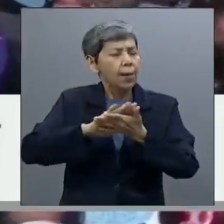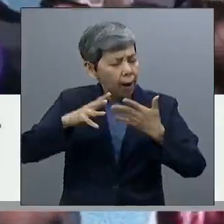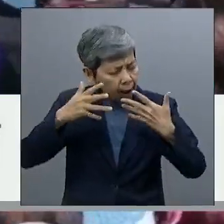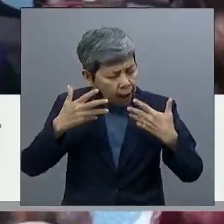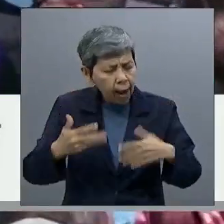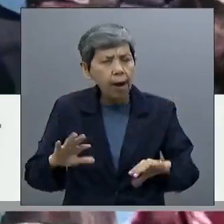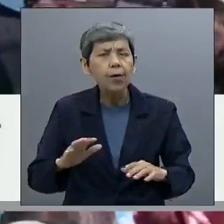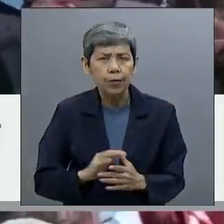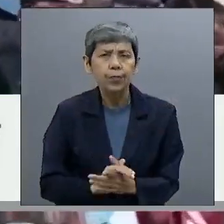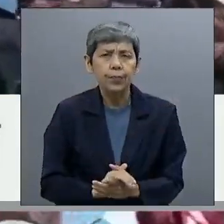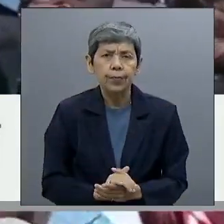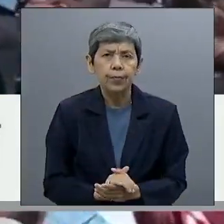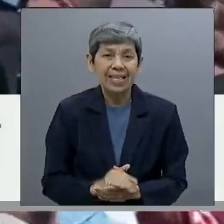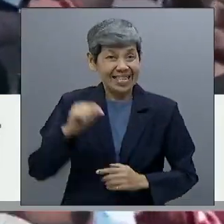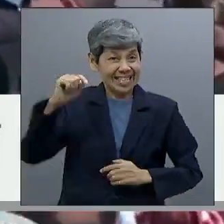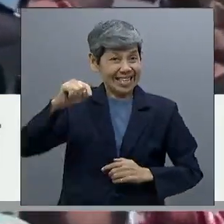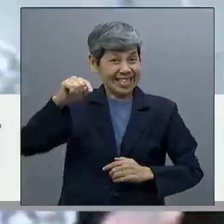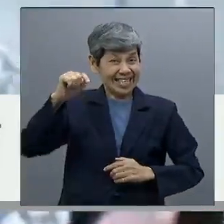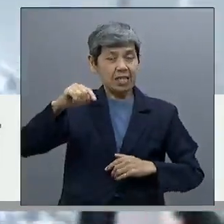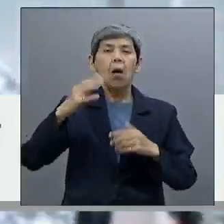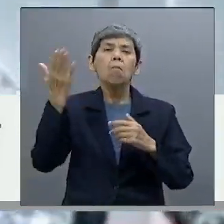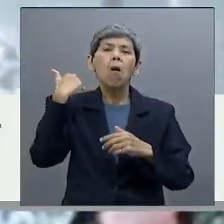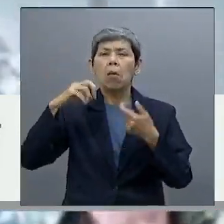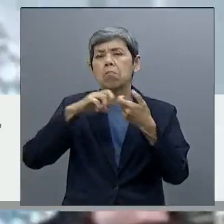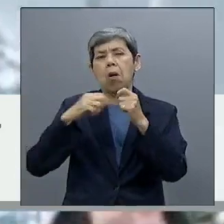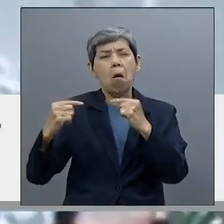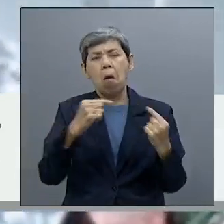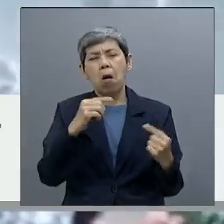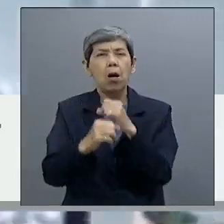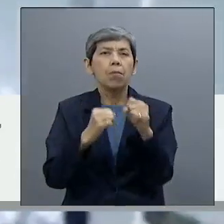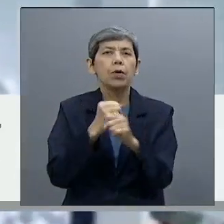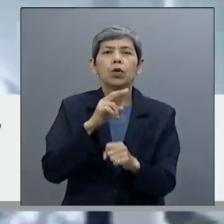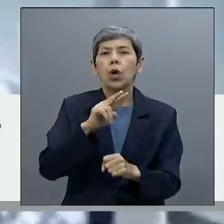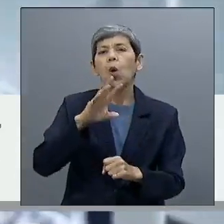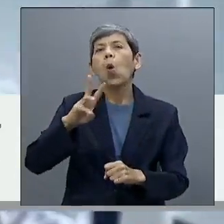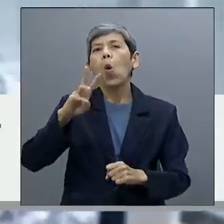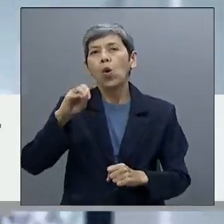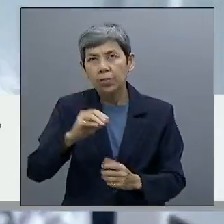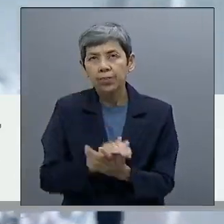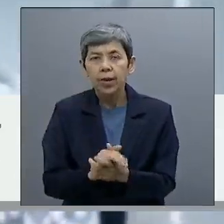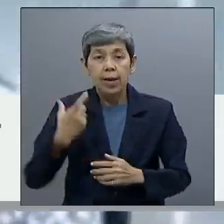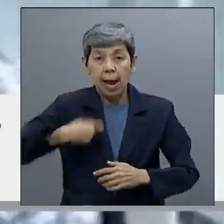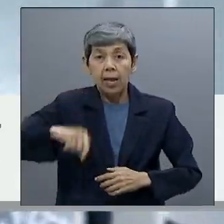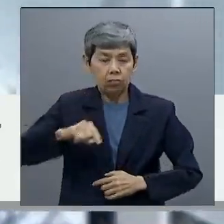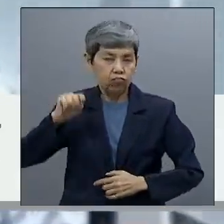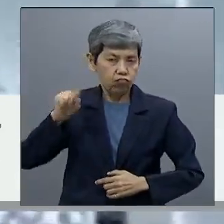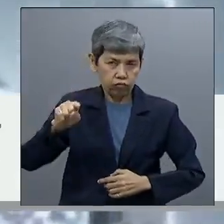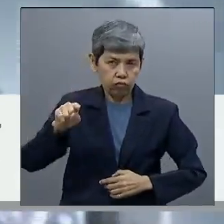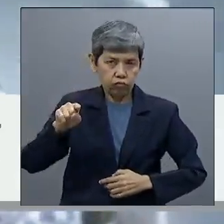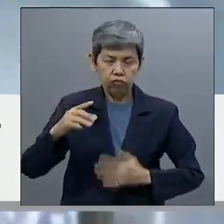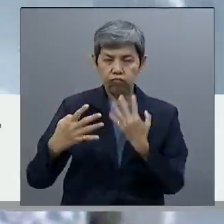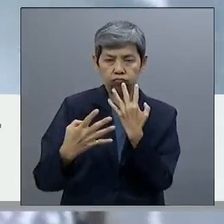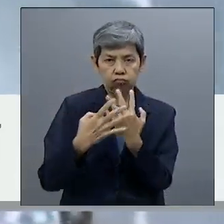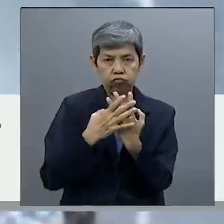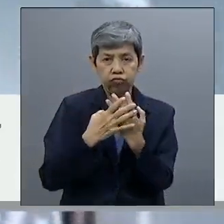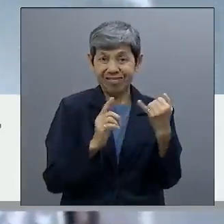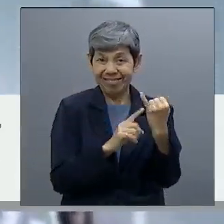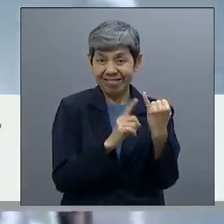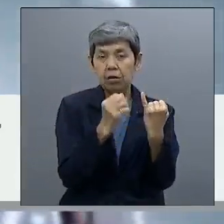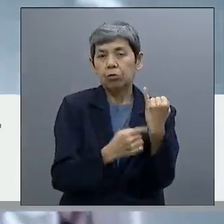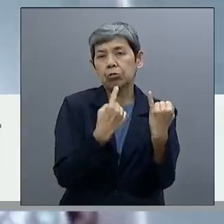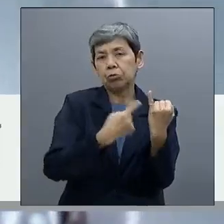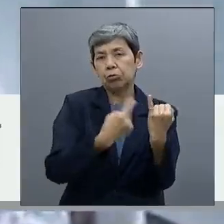ออกมาแล้วค่ะจุดนี้นะคะเคยเป็นคดีความเมื่อปี2560โดยศาลมีคำพิพากษาจำคุกจำเลยเป็นเวลา3เ